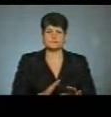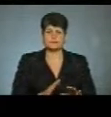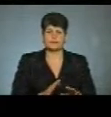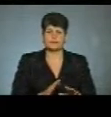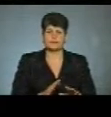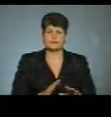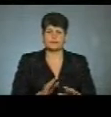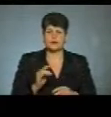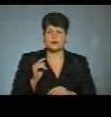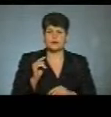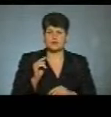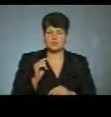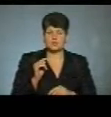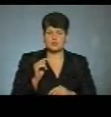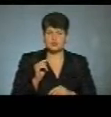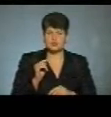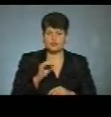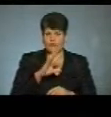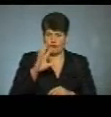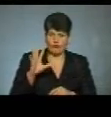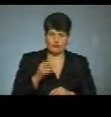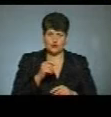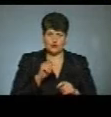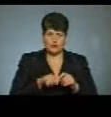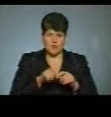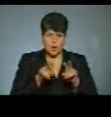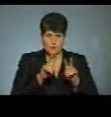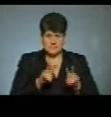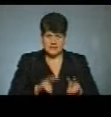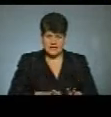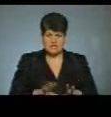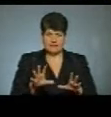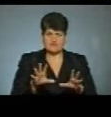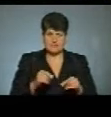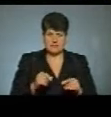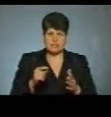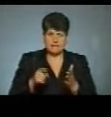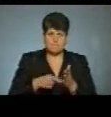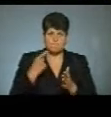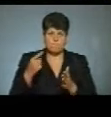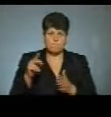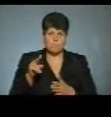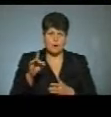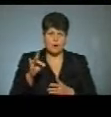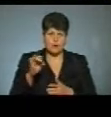Всього ми обстежили, взяли проби на